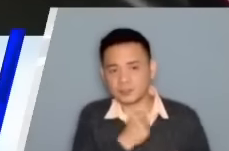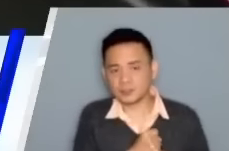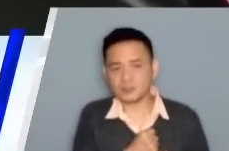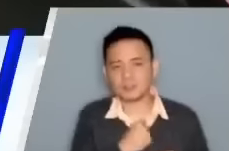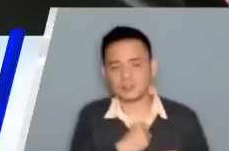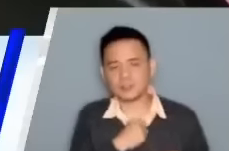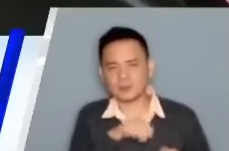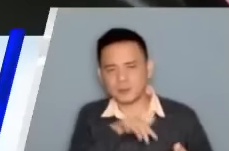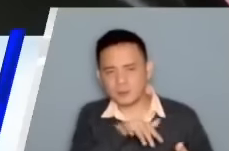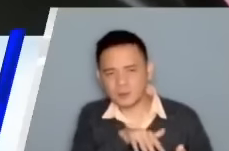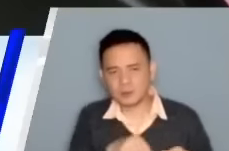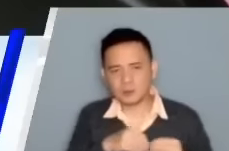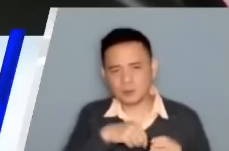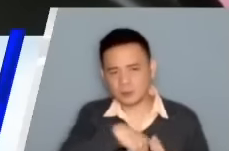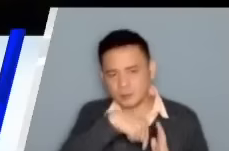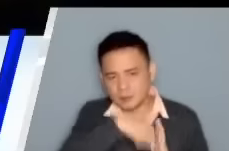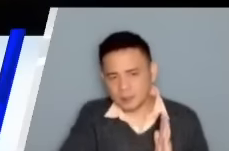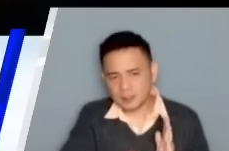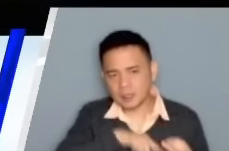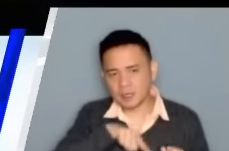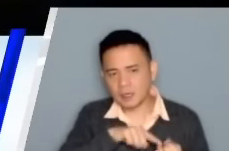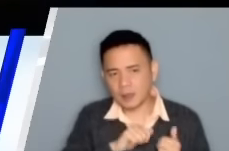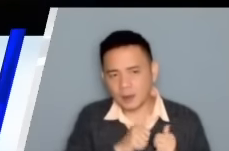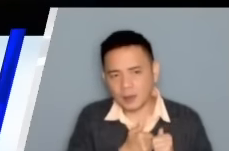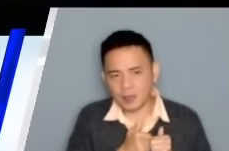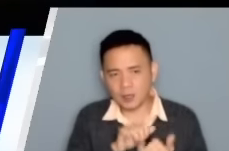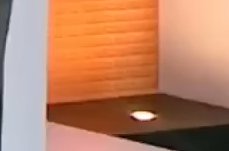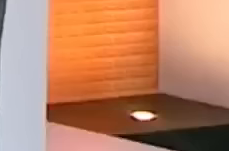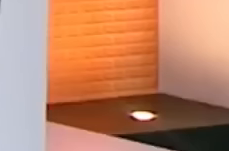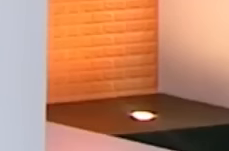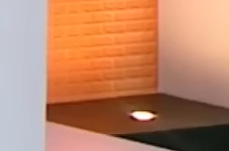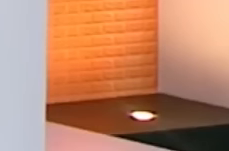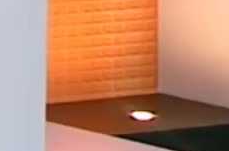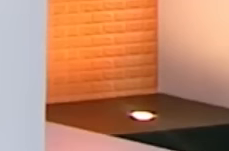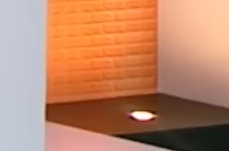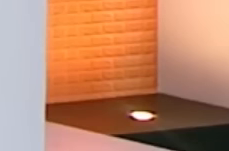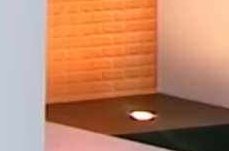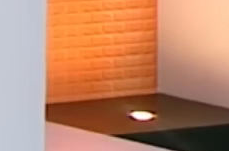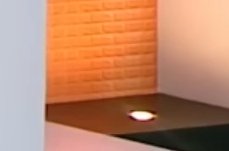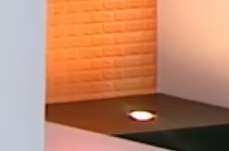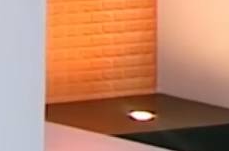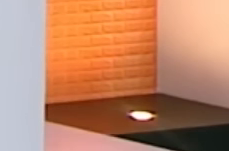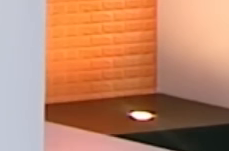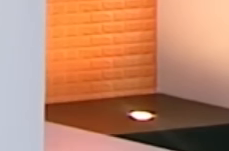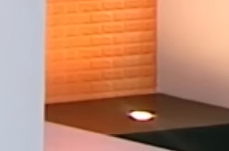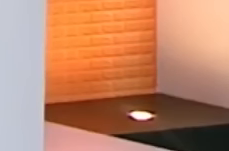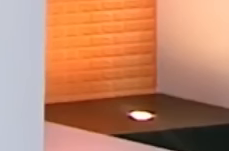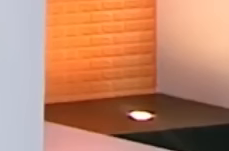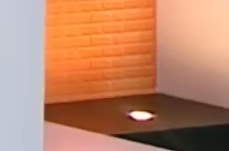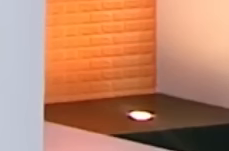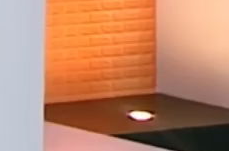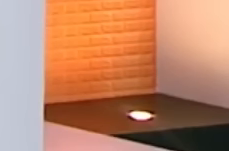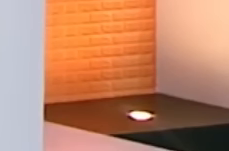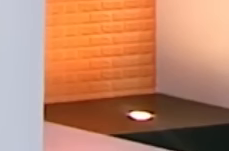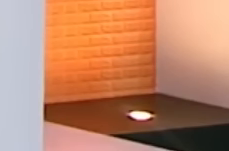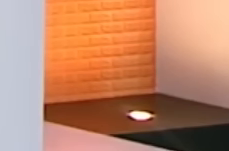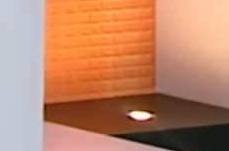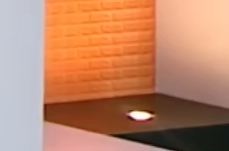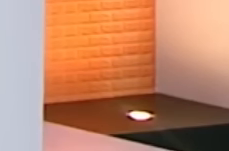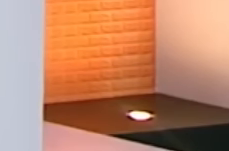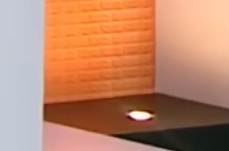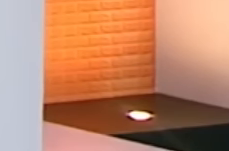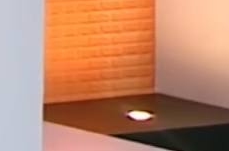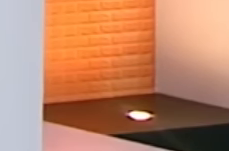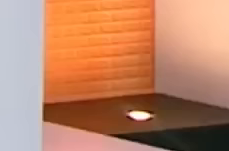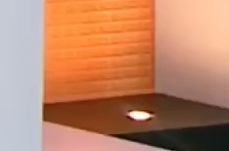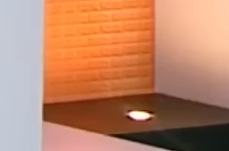and kailangan ko pong mag-adjust kapuso para laging una ka sa mga balita bisitahin at mag-subscribe sa